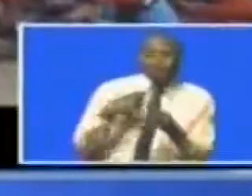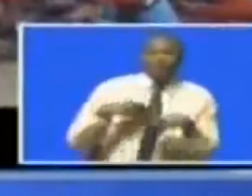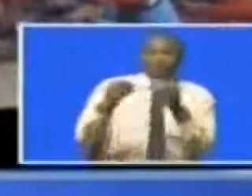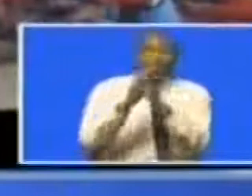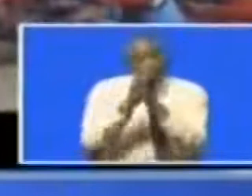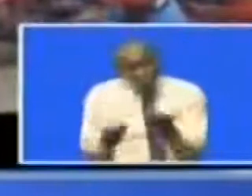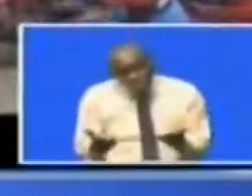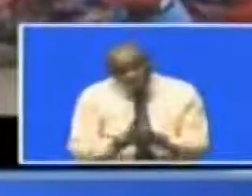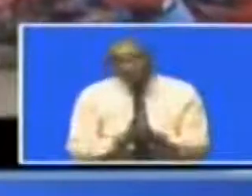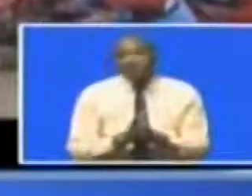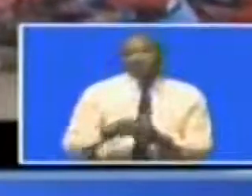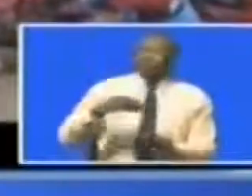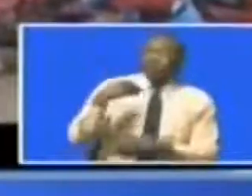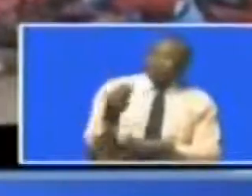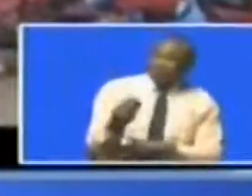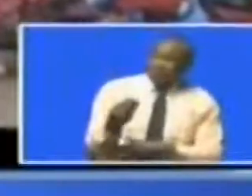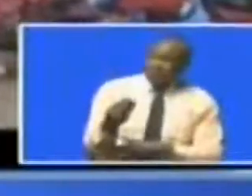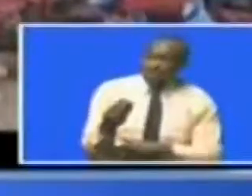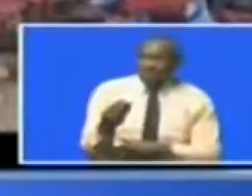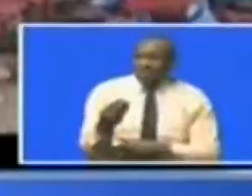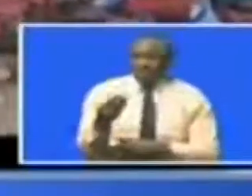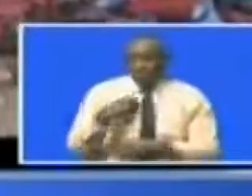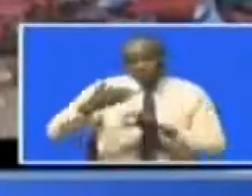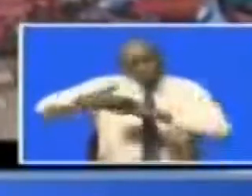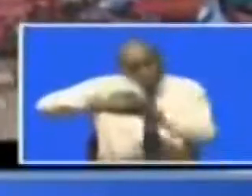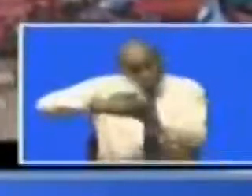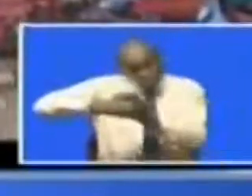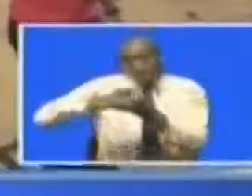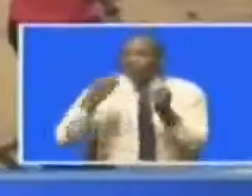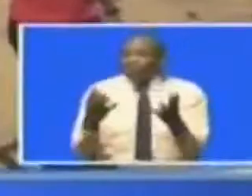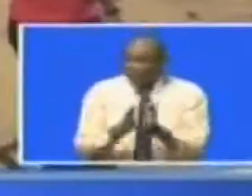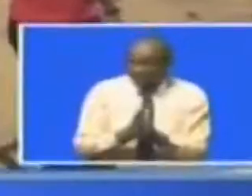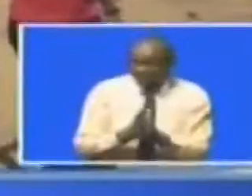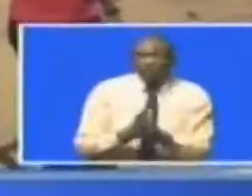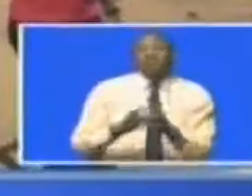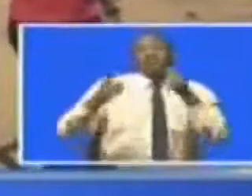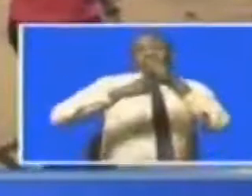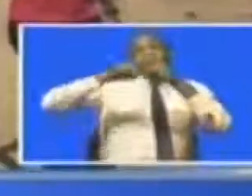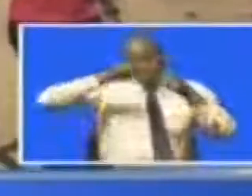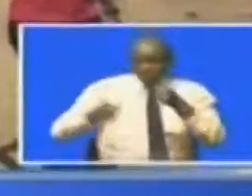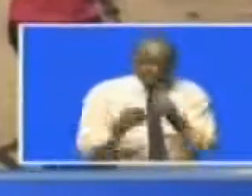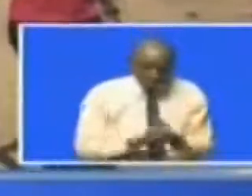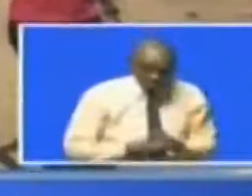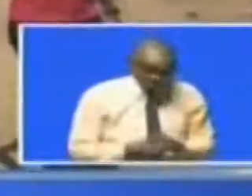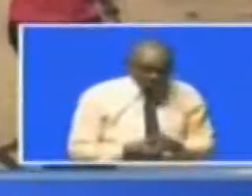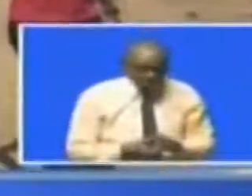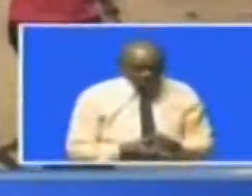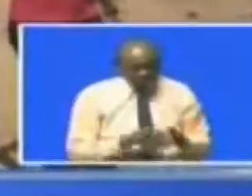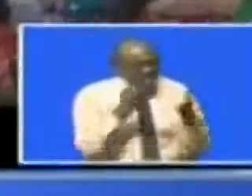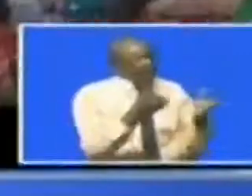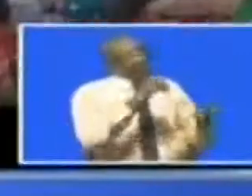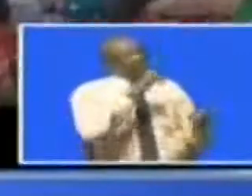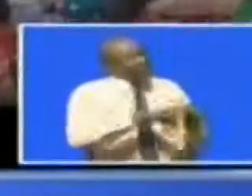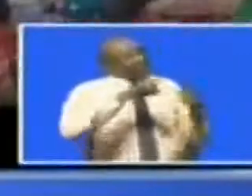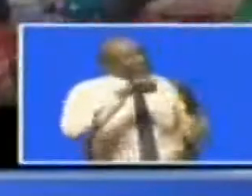vitabu, kuwapatia pedi za hedhi, ni wasichana kama 6,000. Alafu kwa sababu